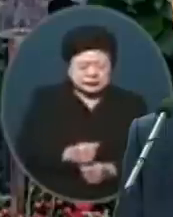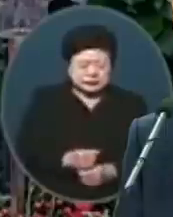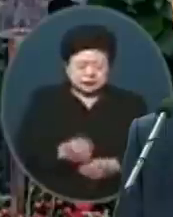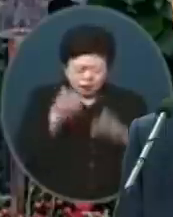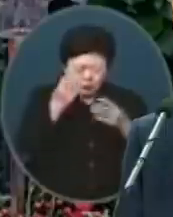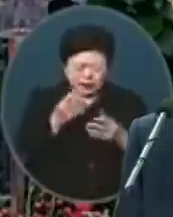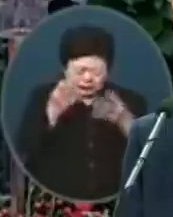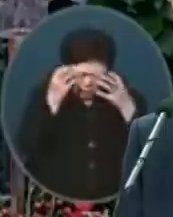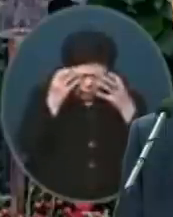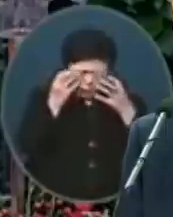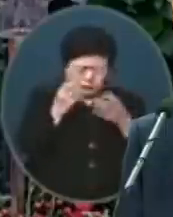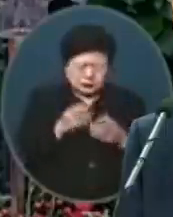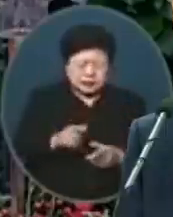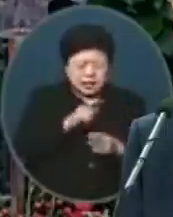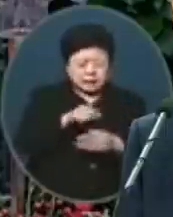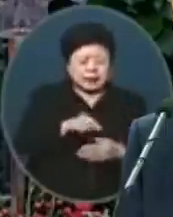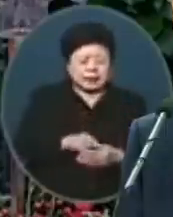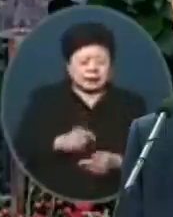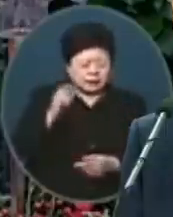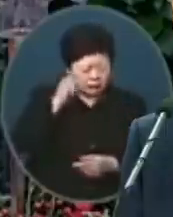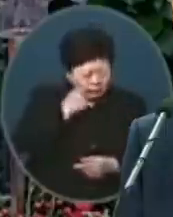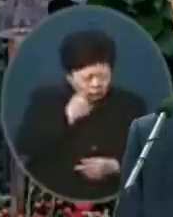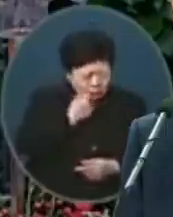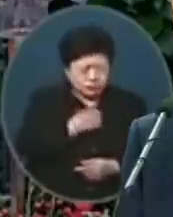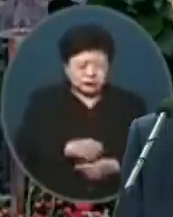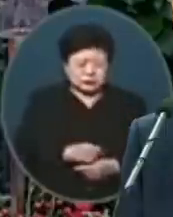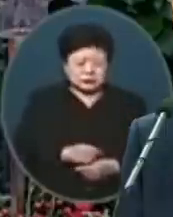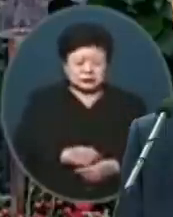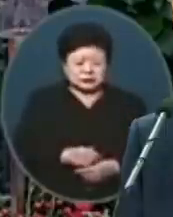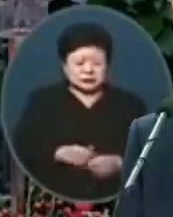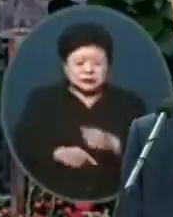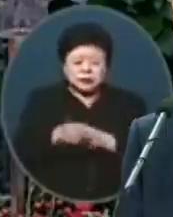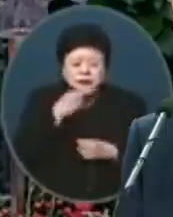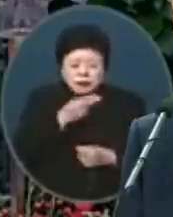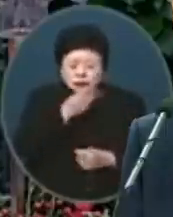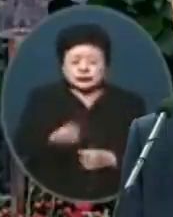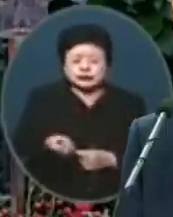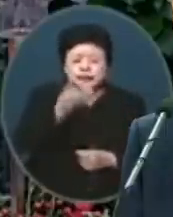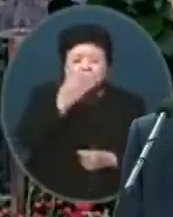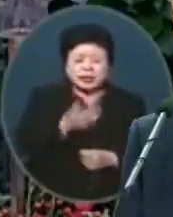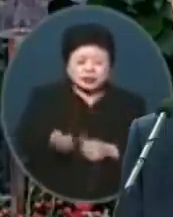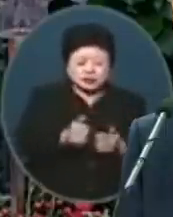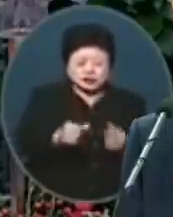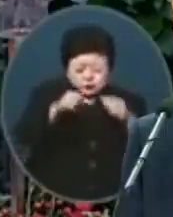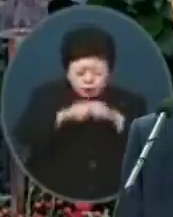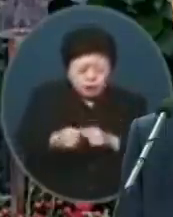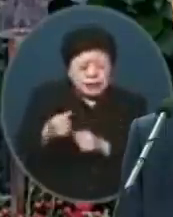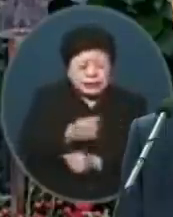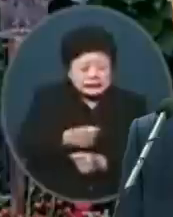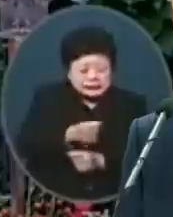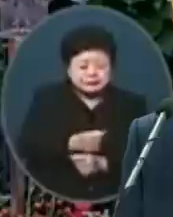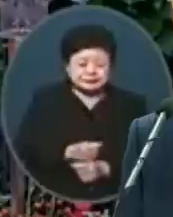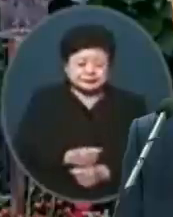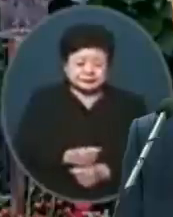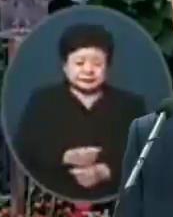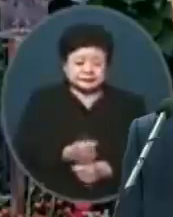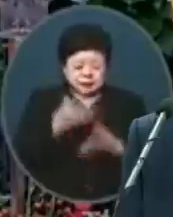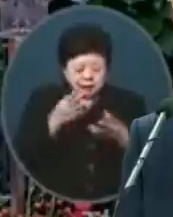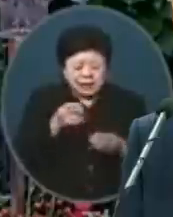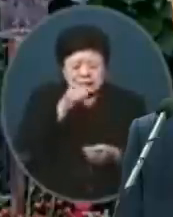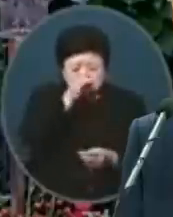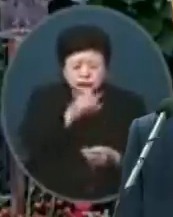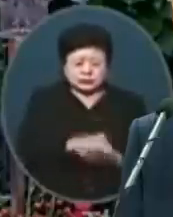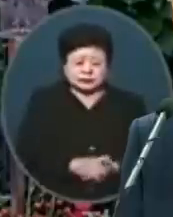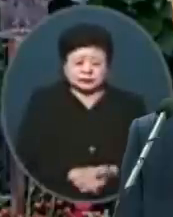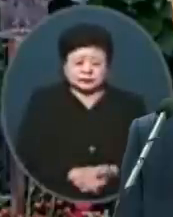불안과 공포의 짐, 삶의 무의미와 불행의 짐, 죽음과 절망의 짐, 짐이 참 많습니다.